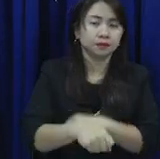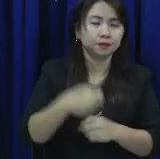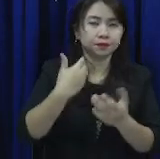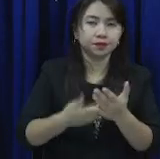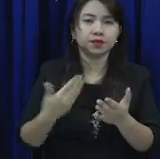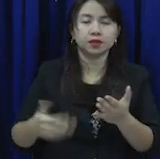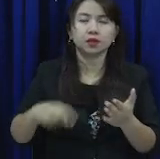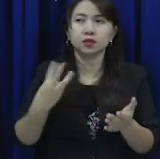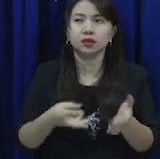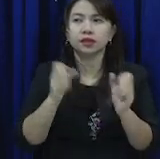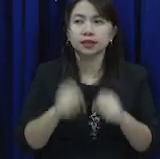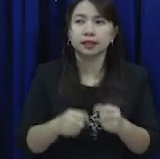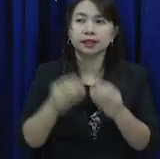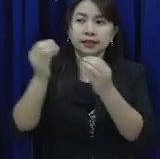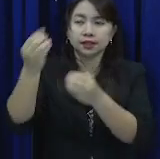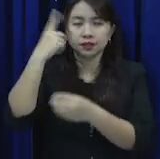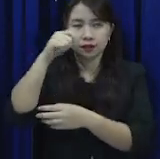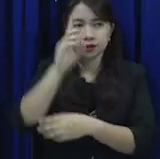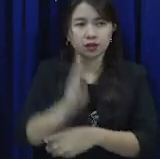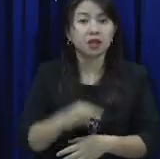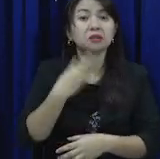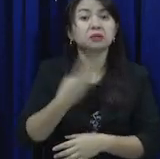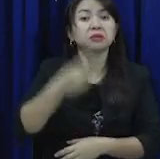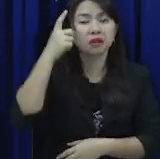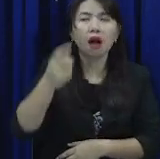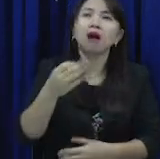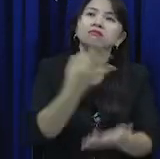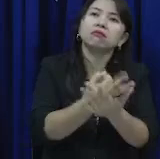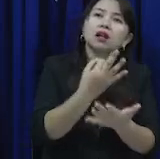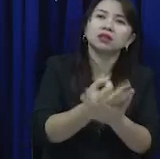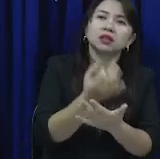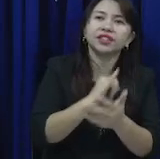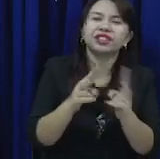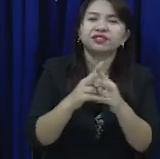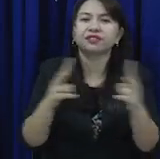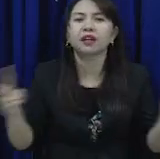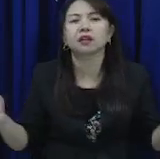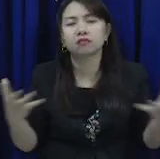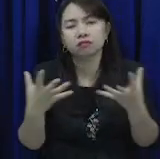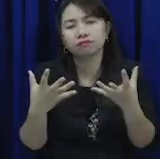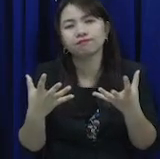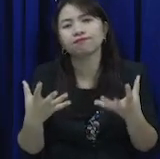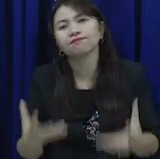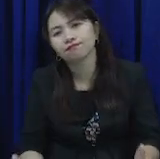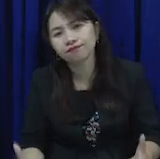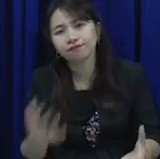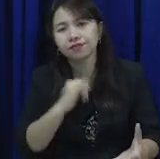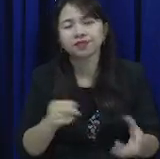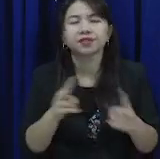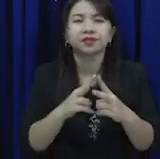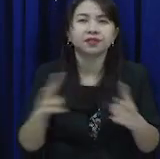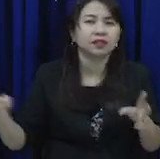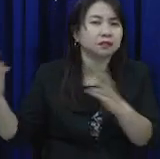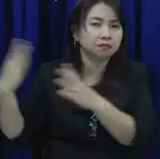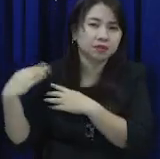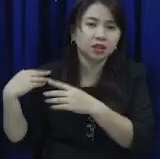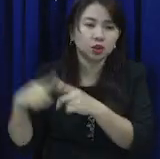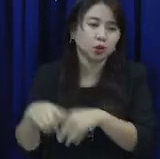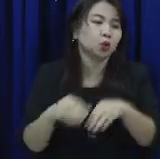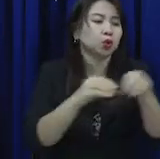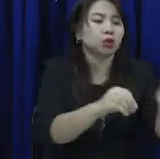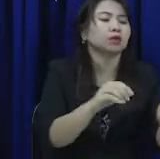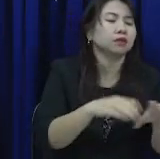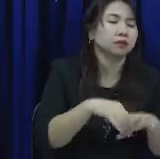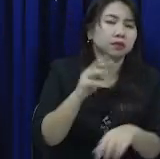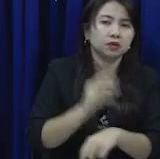pangin akala natin minsan mabigat sir maki yung pera young people nagito Akala niyo mabigat na yung pag-iinvest ng ng pera sa gawain ng P No that's